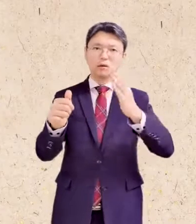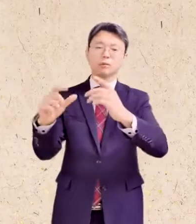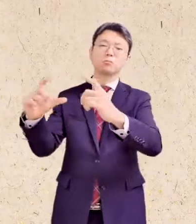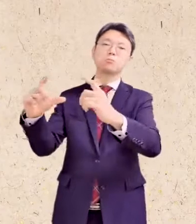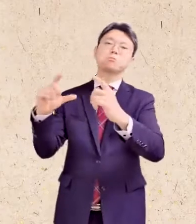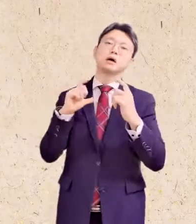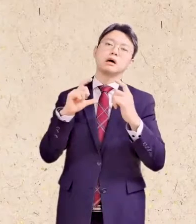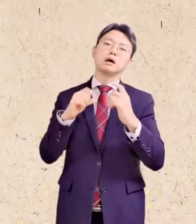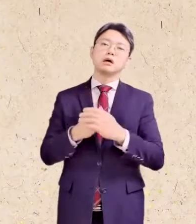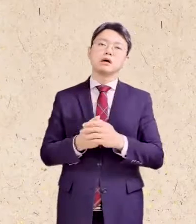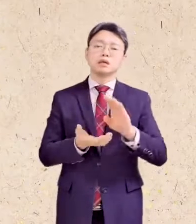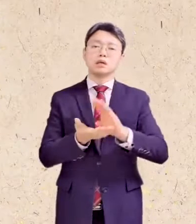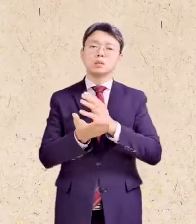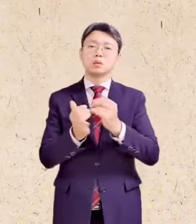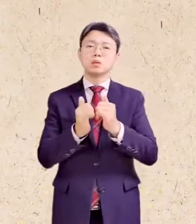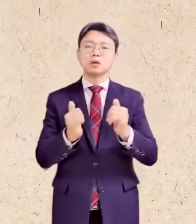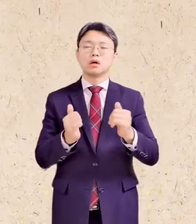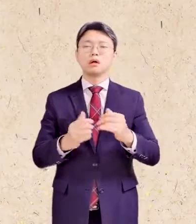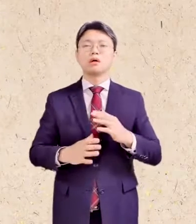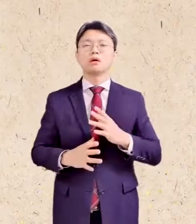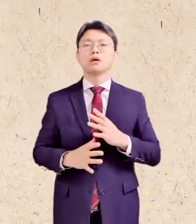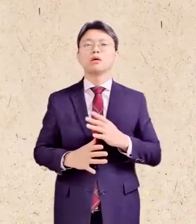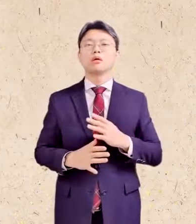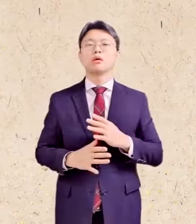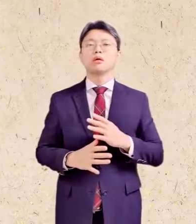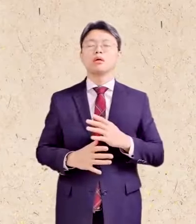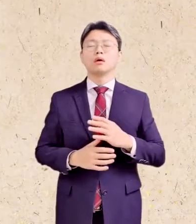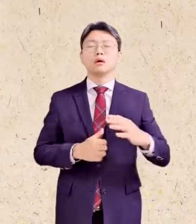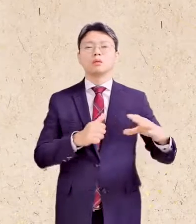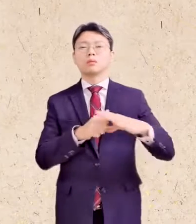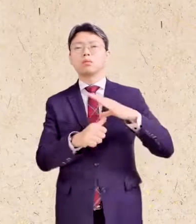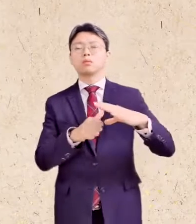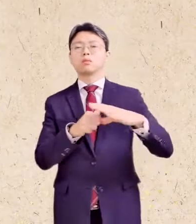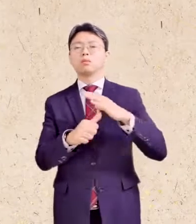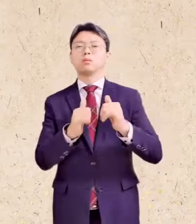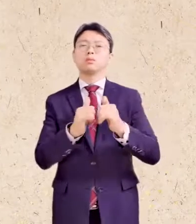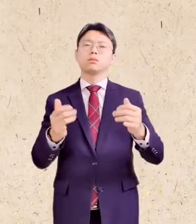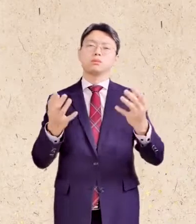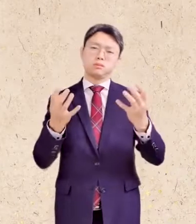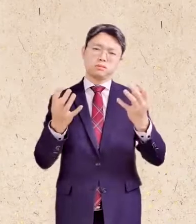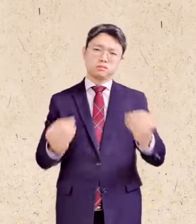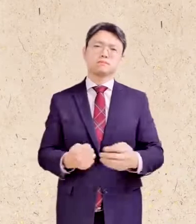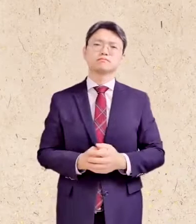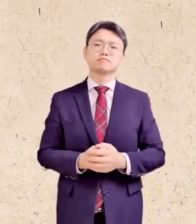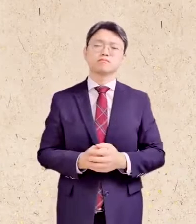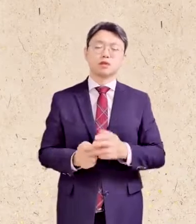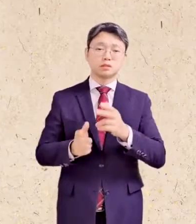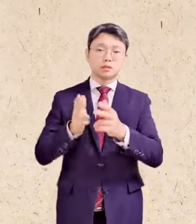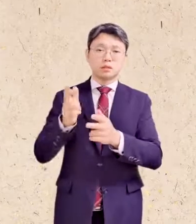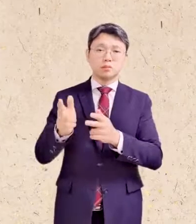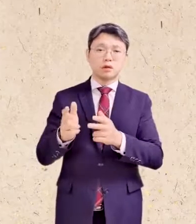한다는 회유를 받았습니다. 그리스도인들은 늘 긴장해야 했고 인신공격을 당하는 사람들도